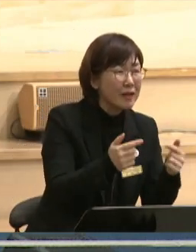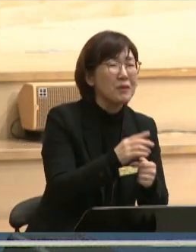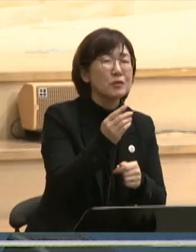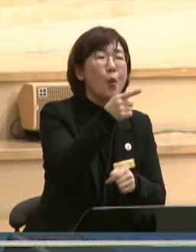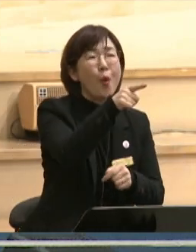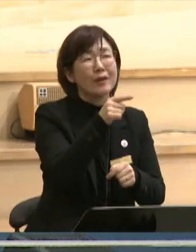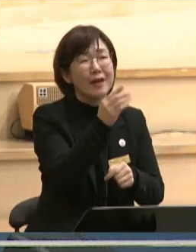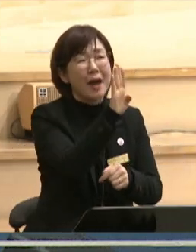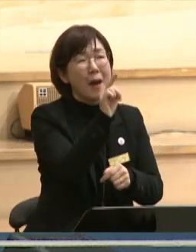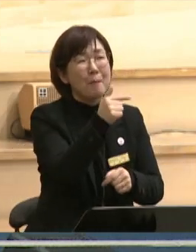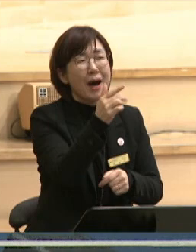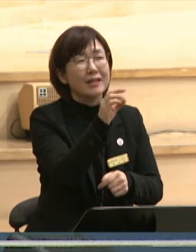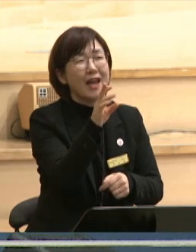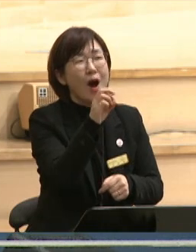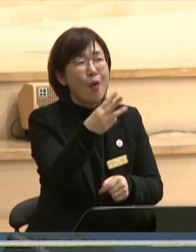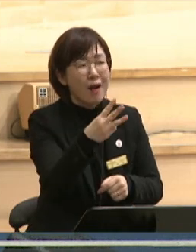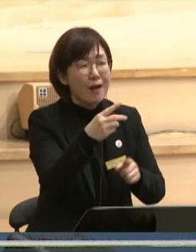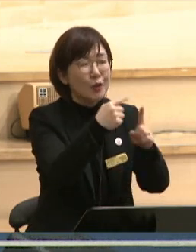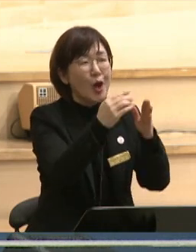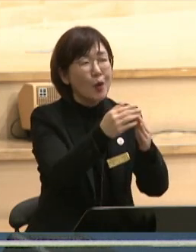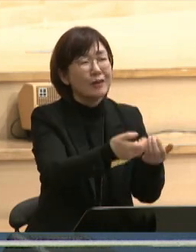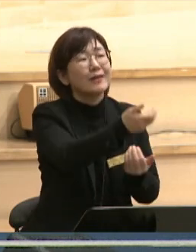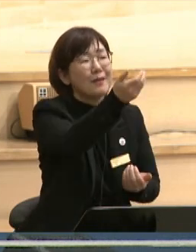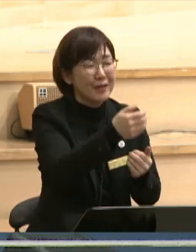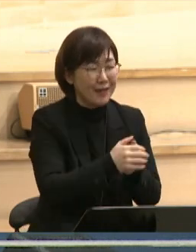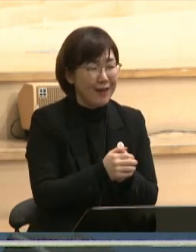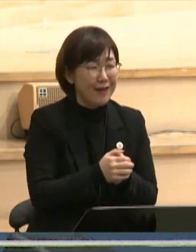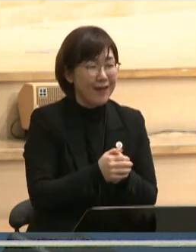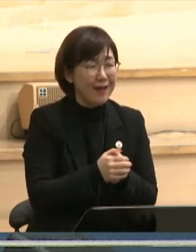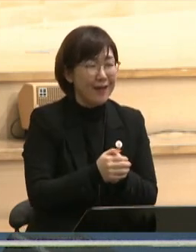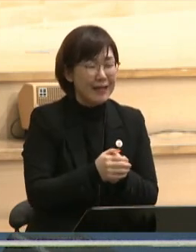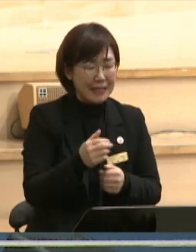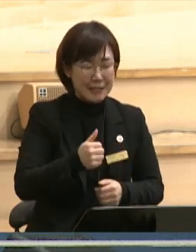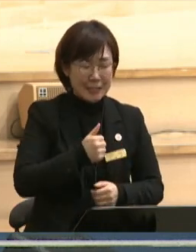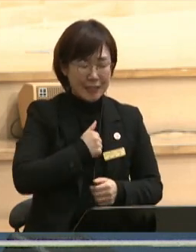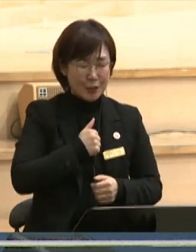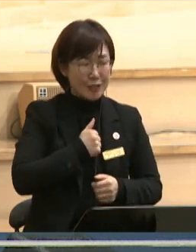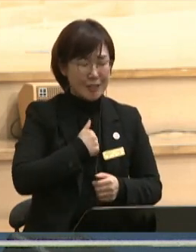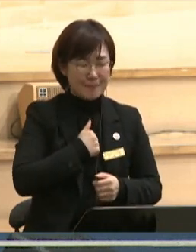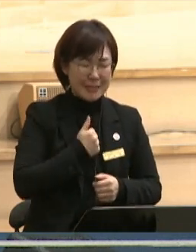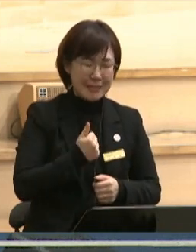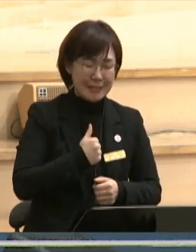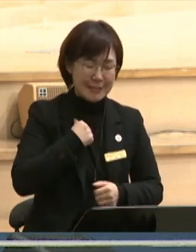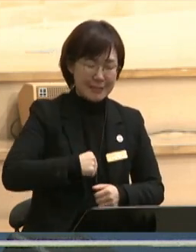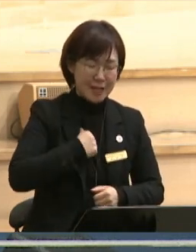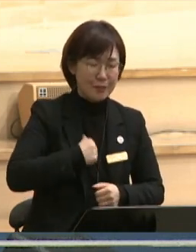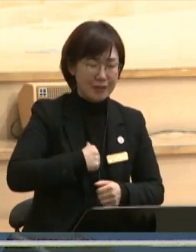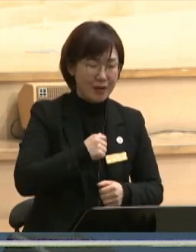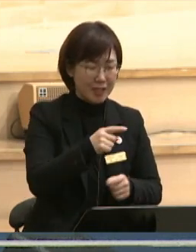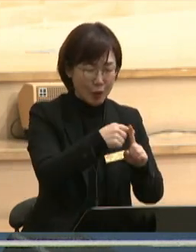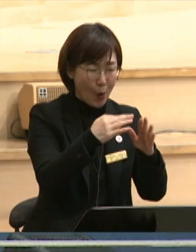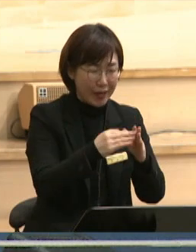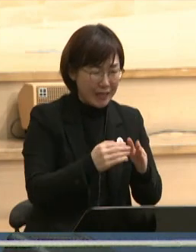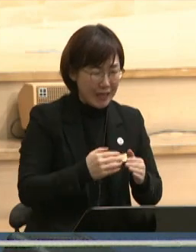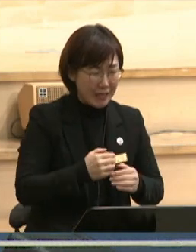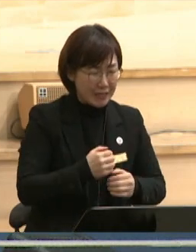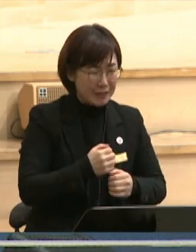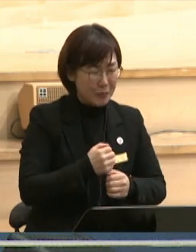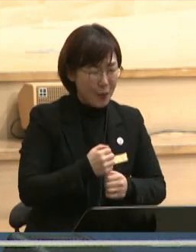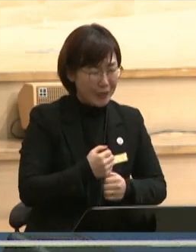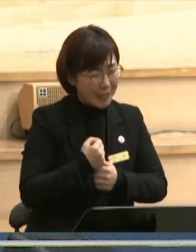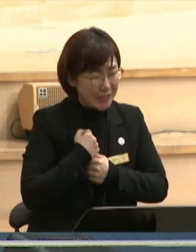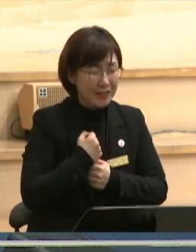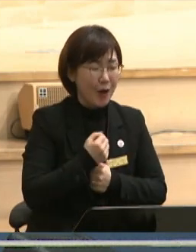자존심 구겨가면서 교회 하나됨 지켜내는 거 그거 안 합니다 자존심 상하면 화낼 거 다 내고